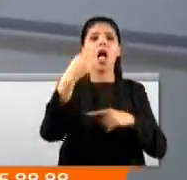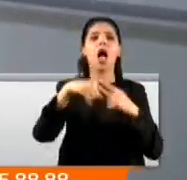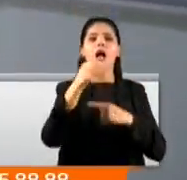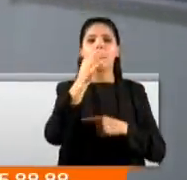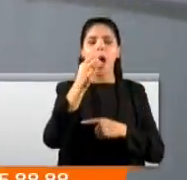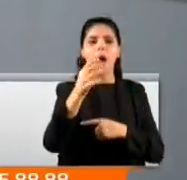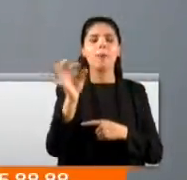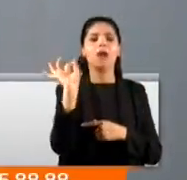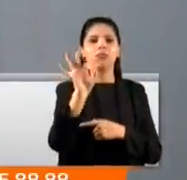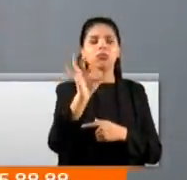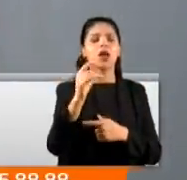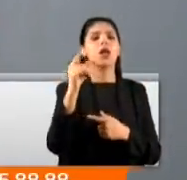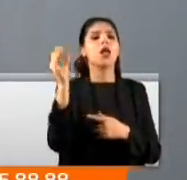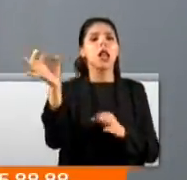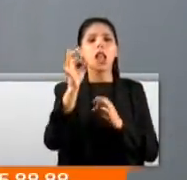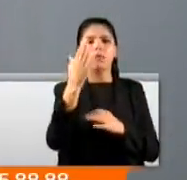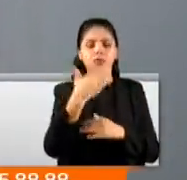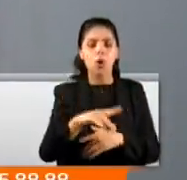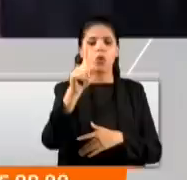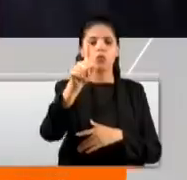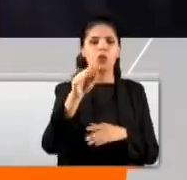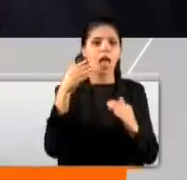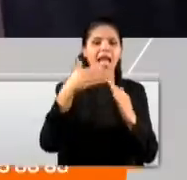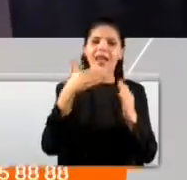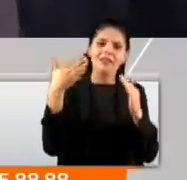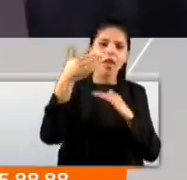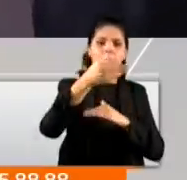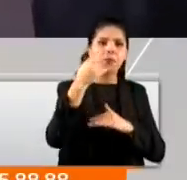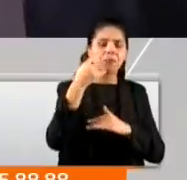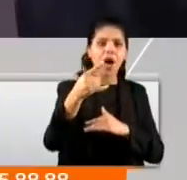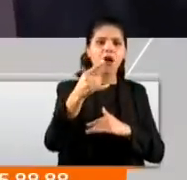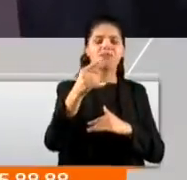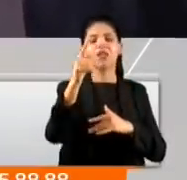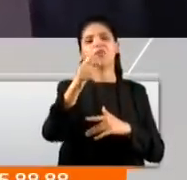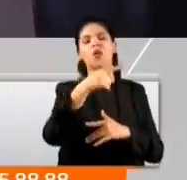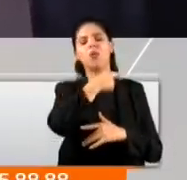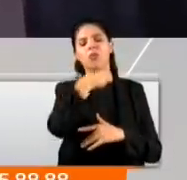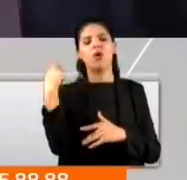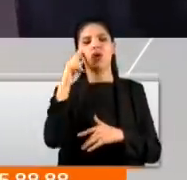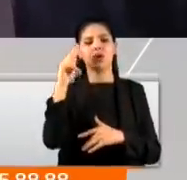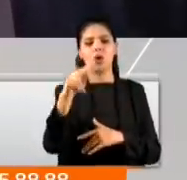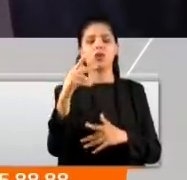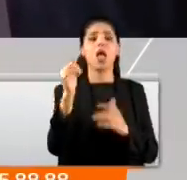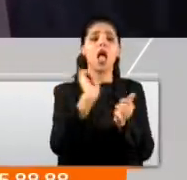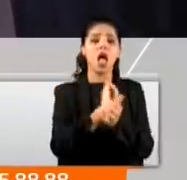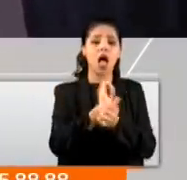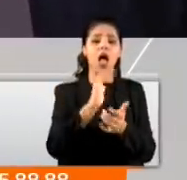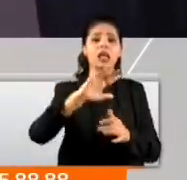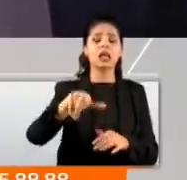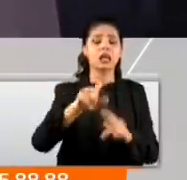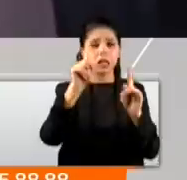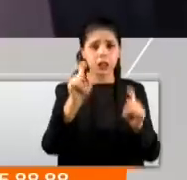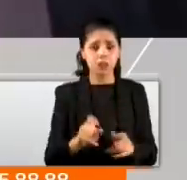bu daireye geldiler ve o korkunç manzarayla karşılaştılar. Artık aile hususi şeylerden mi? Hırsızlık